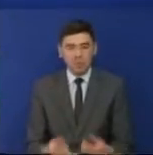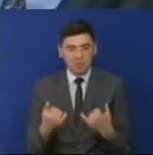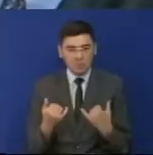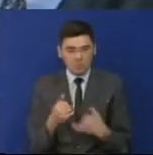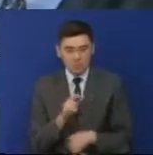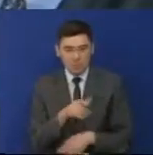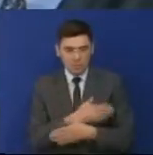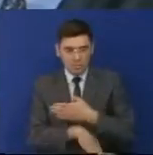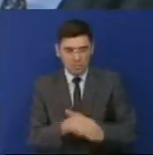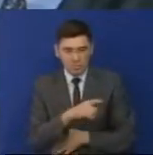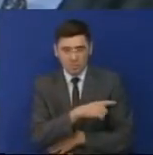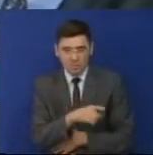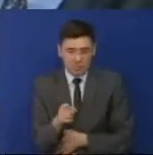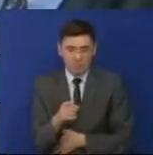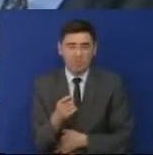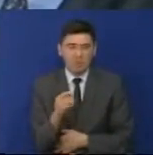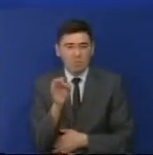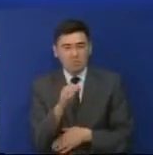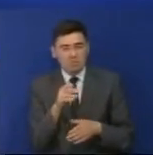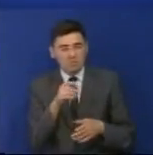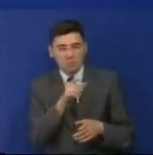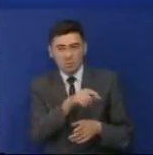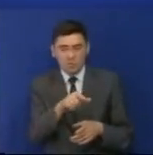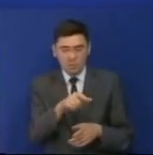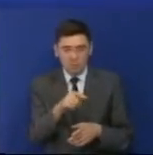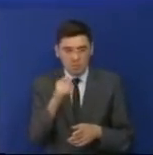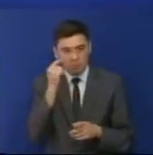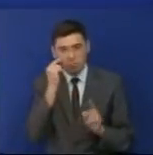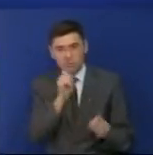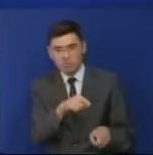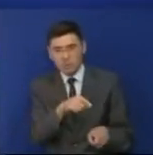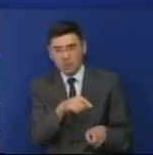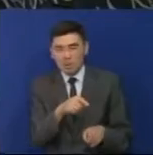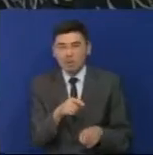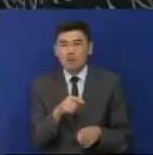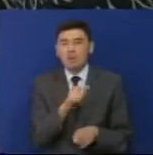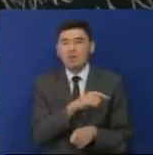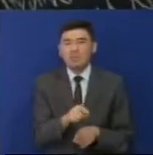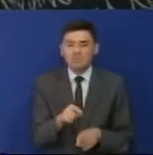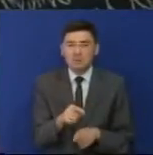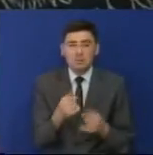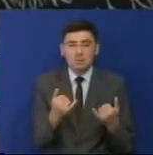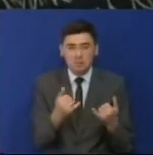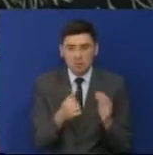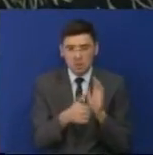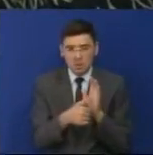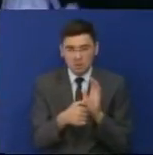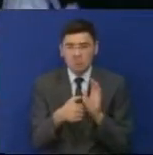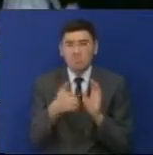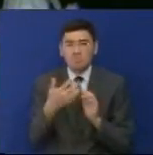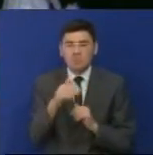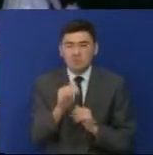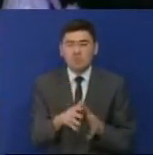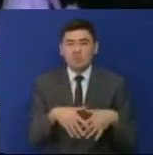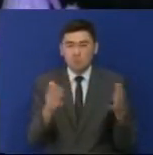Бүгінде мүгедектік бүкіл адамзат үшін өзекті мәселе болып отыр. Қазақстанда дамуында ерекшелігі бар адамдардың саны 650 мыңнан